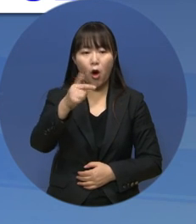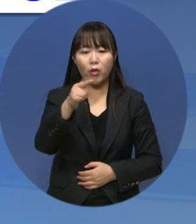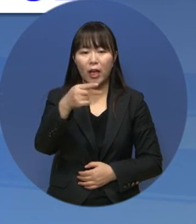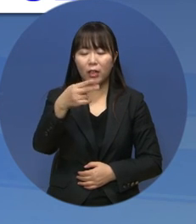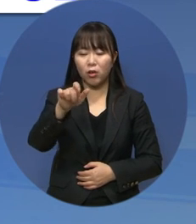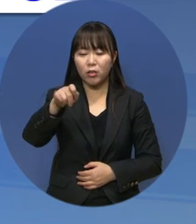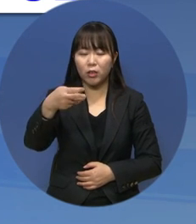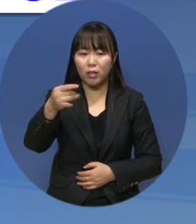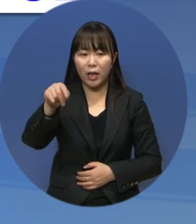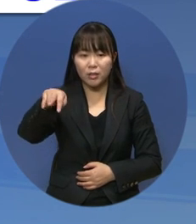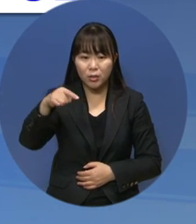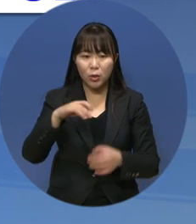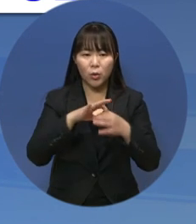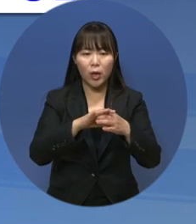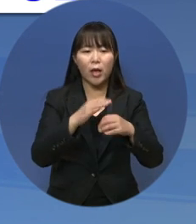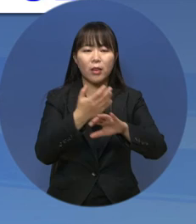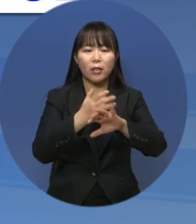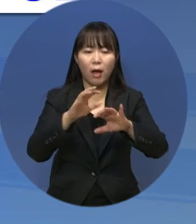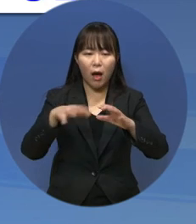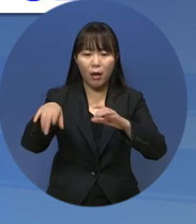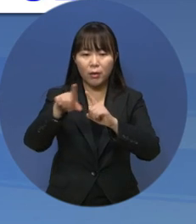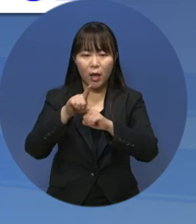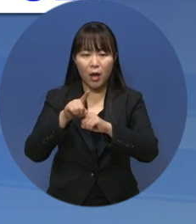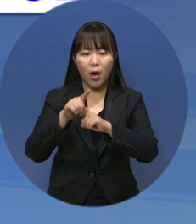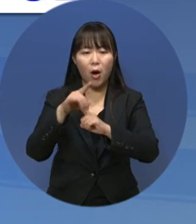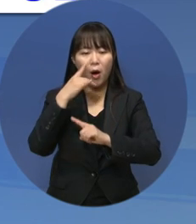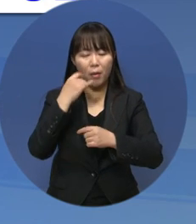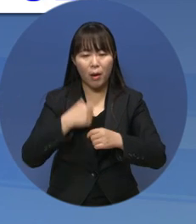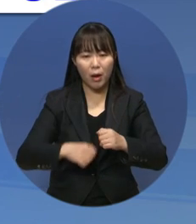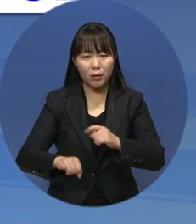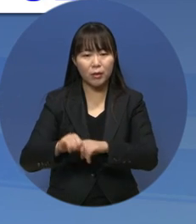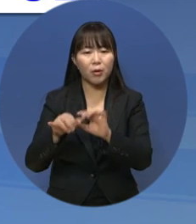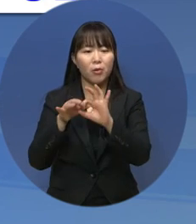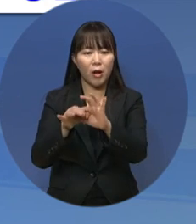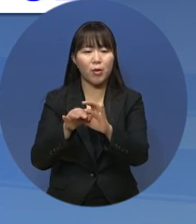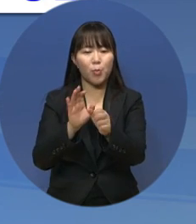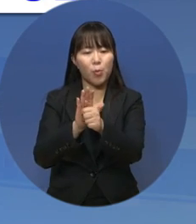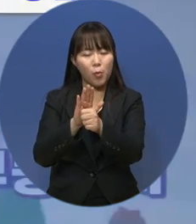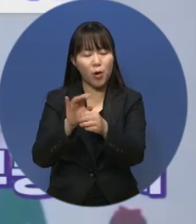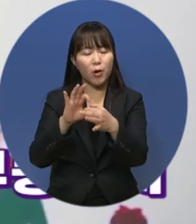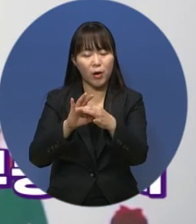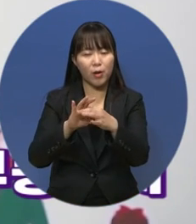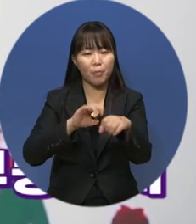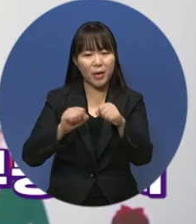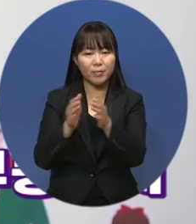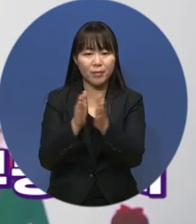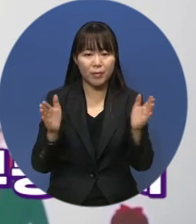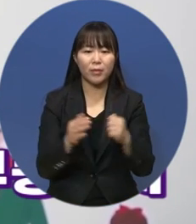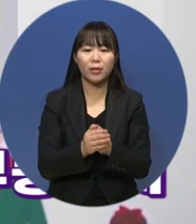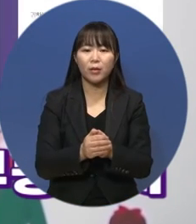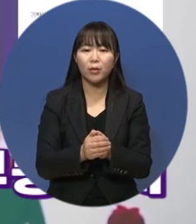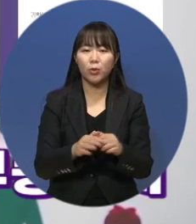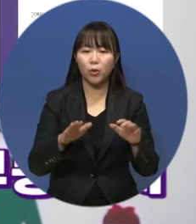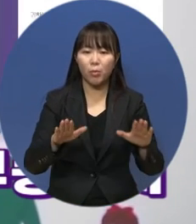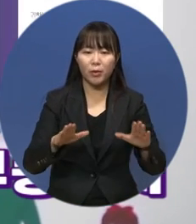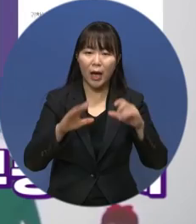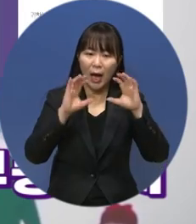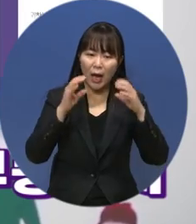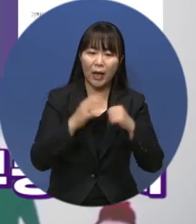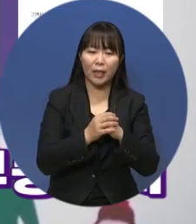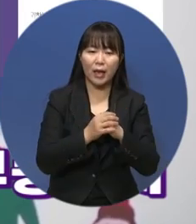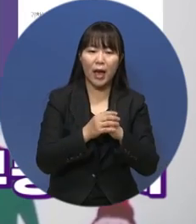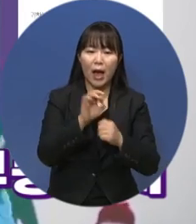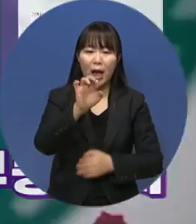통해 해외에 모자보건 서 지원에 나선다고 지난 6일 밝혔습니다 이번 기부 챌린지는 아이돌